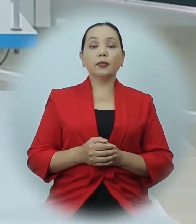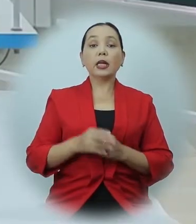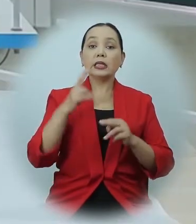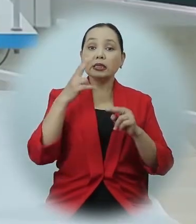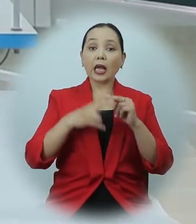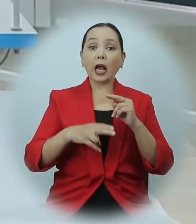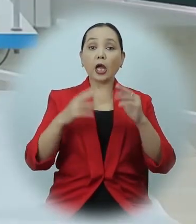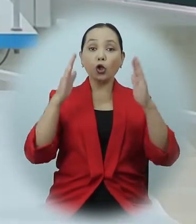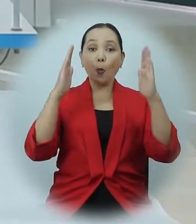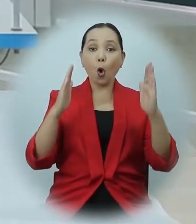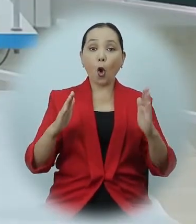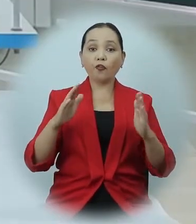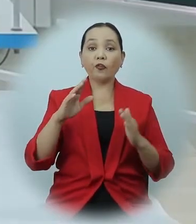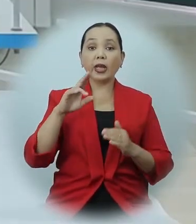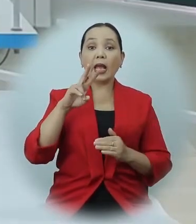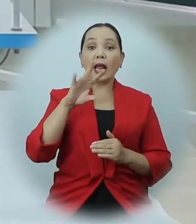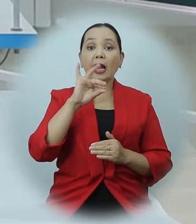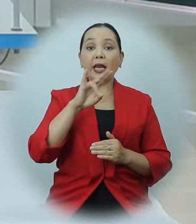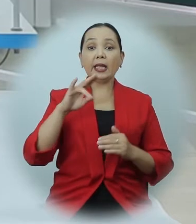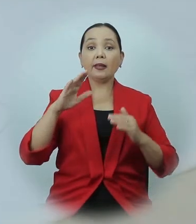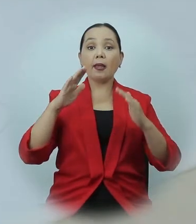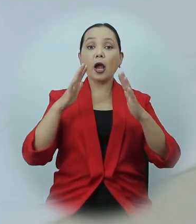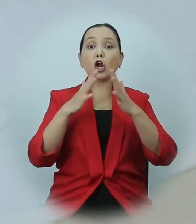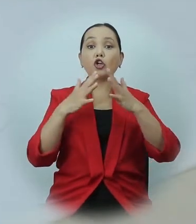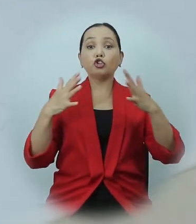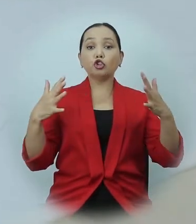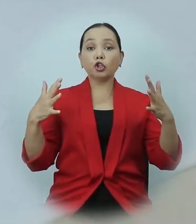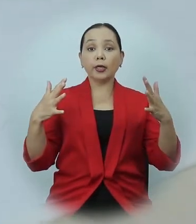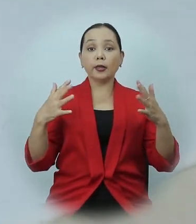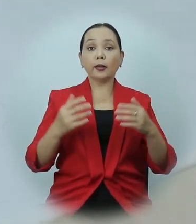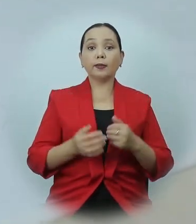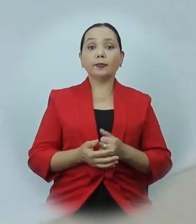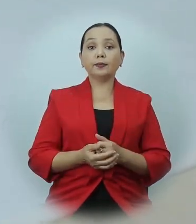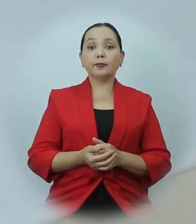Заканчиваем боковую линию расширенную.